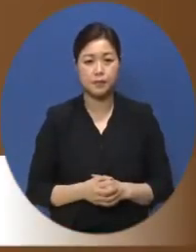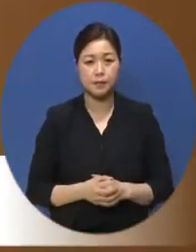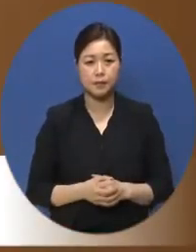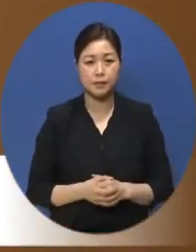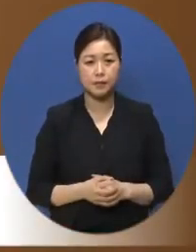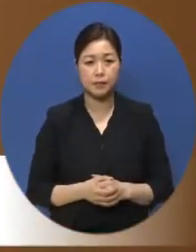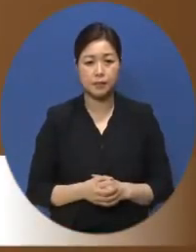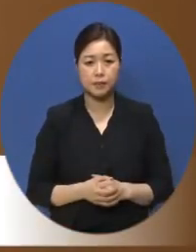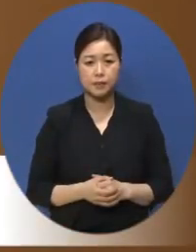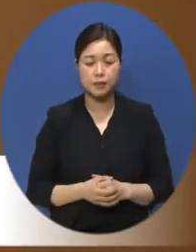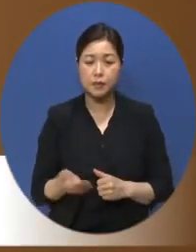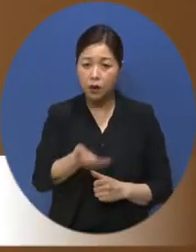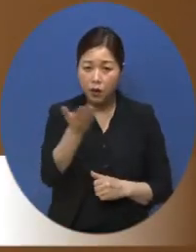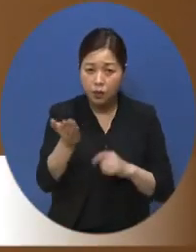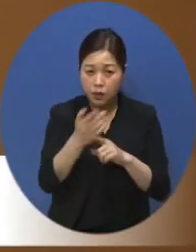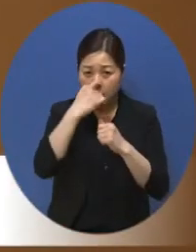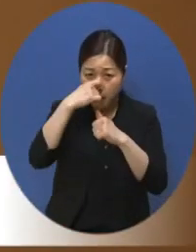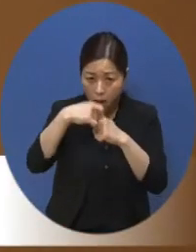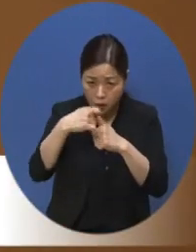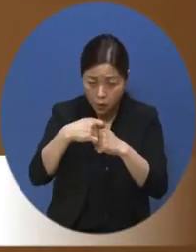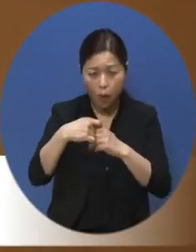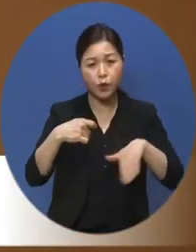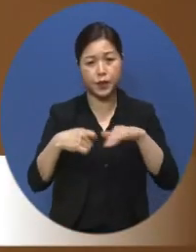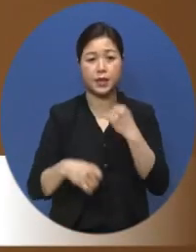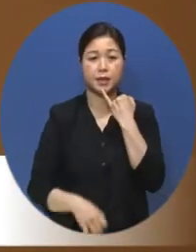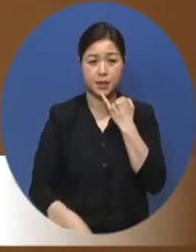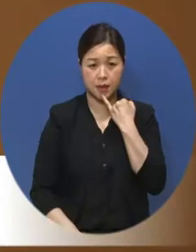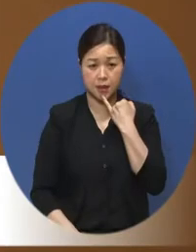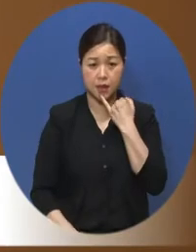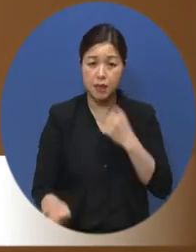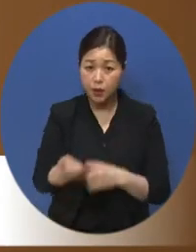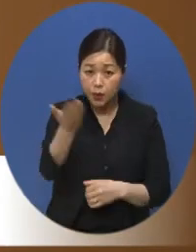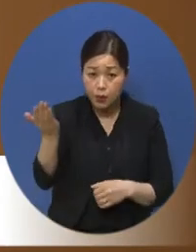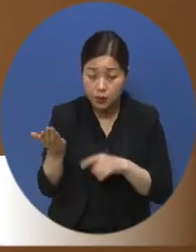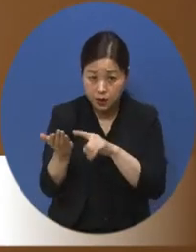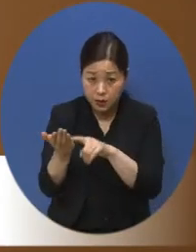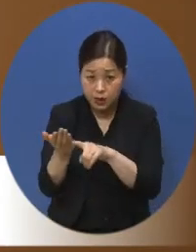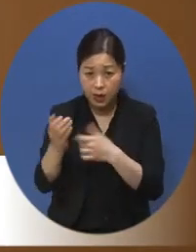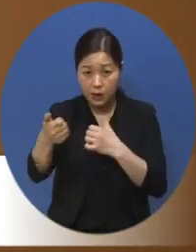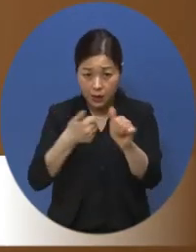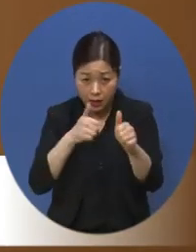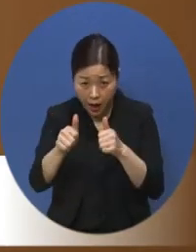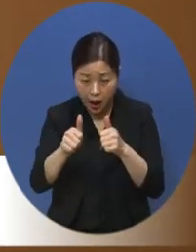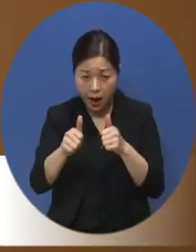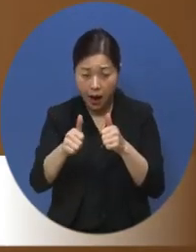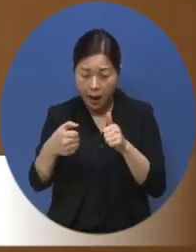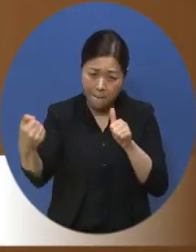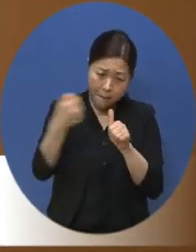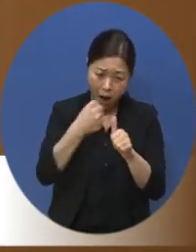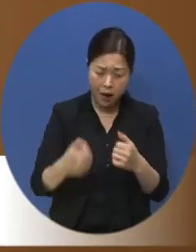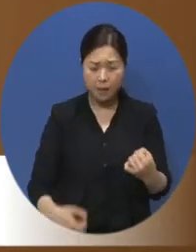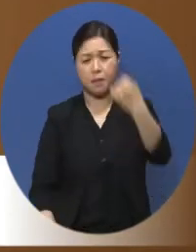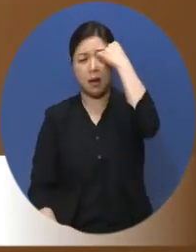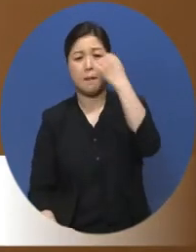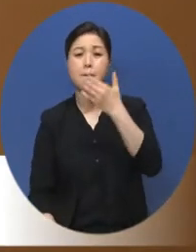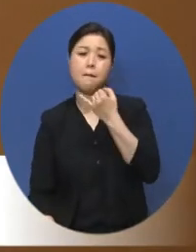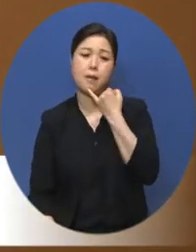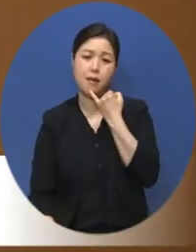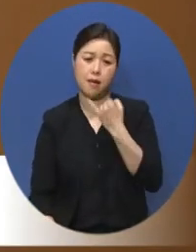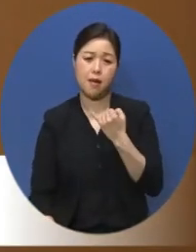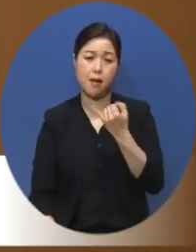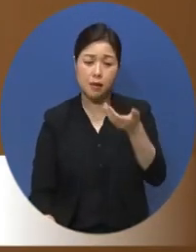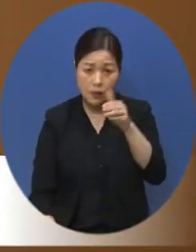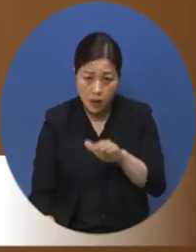여러분들이 모욕을 주셔도 저희 괜찮습니다. 여러분들이 지나가다가 때리셔도 맞겠습니다.